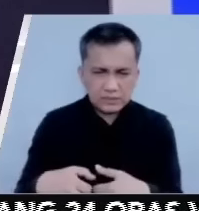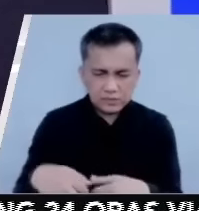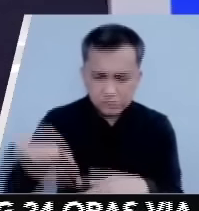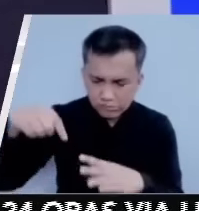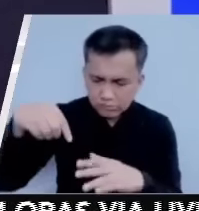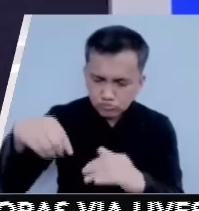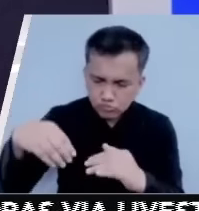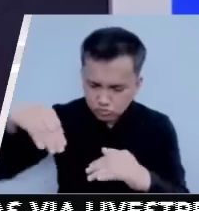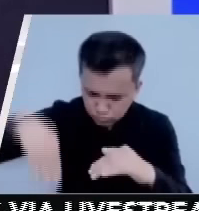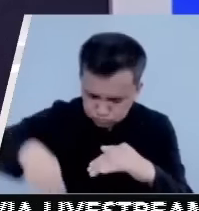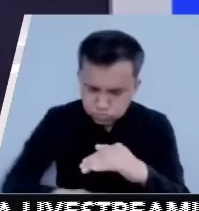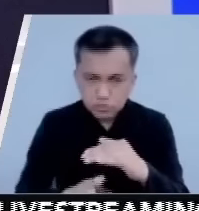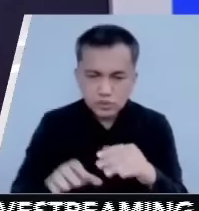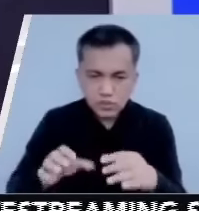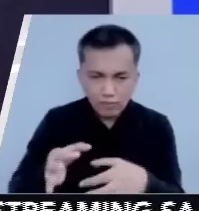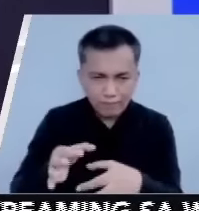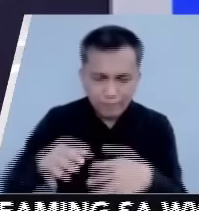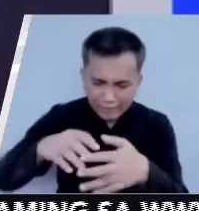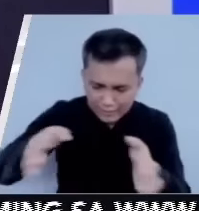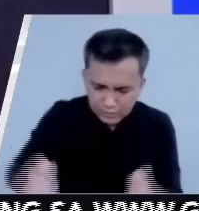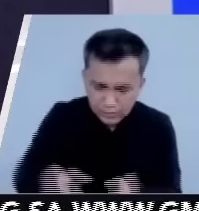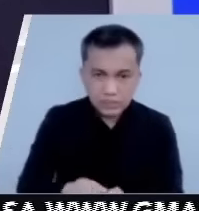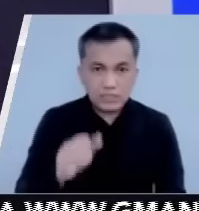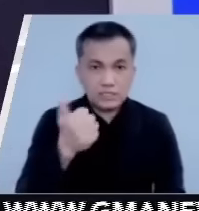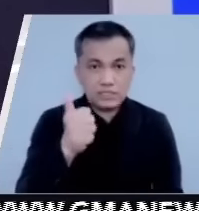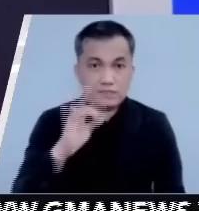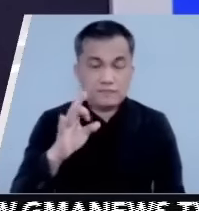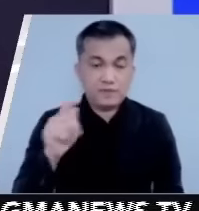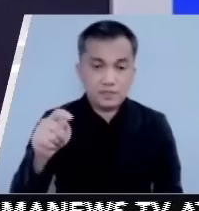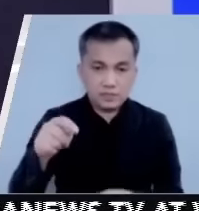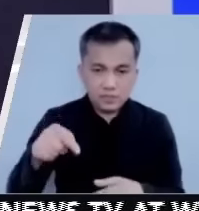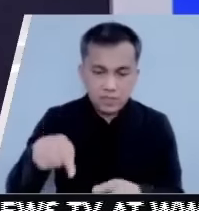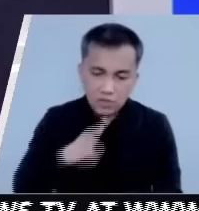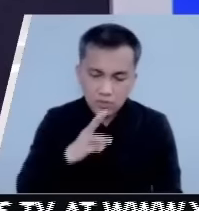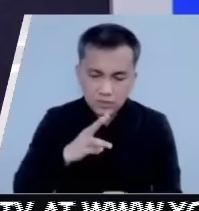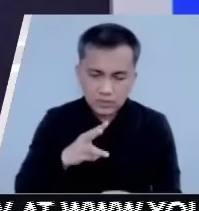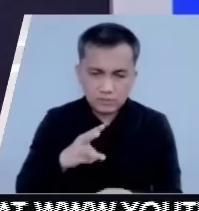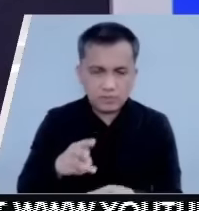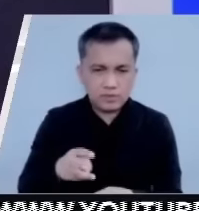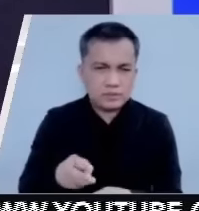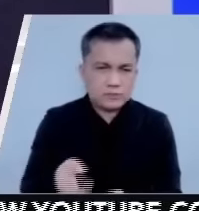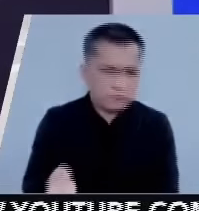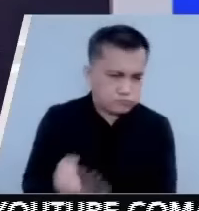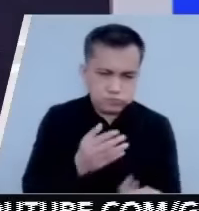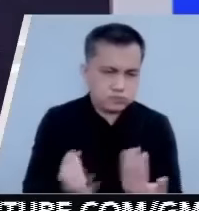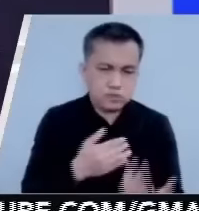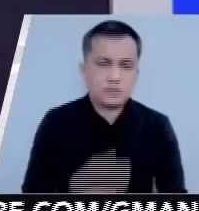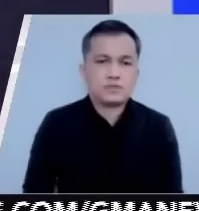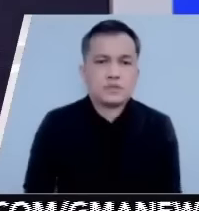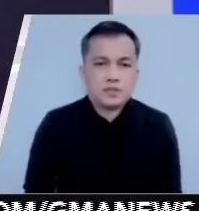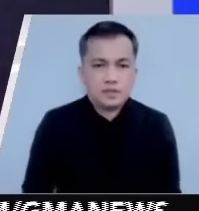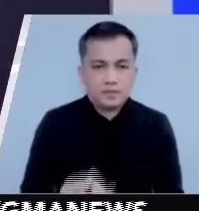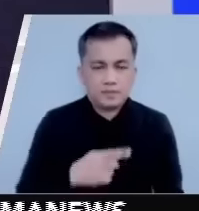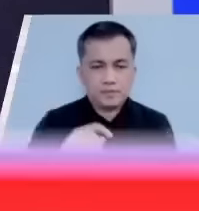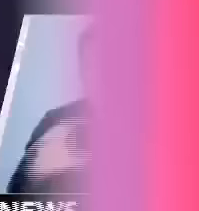10 talampakan ang lalim nito at ang tubig doon pinagtulungan ding mahigo. Mula sa Pasay, nakatutok live si